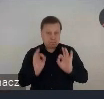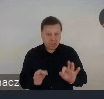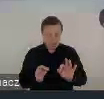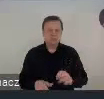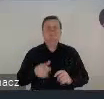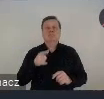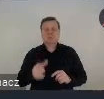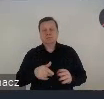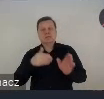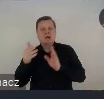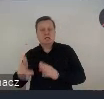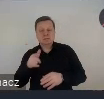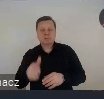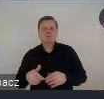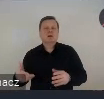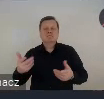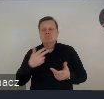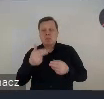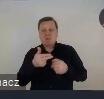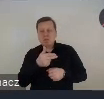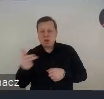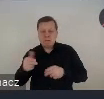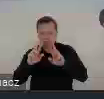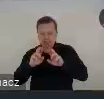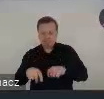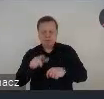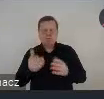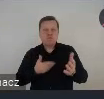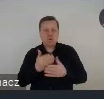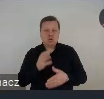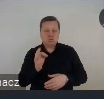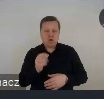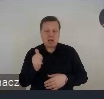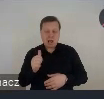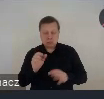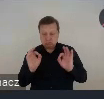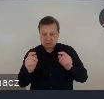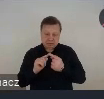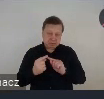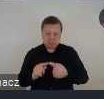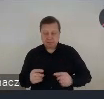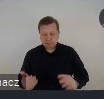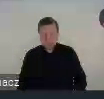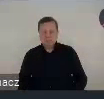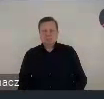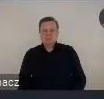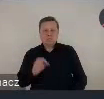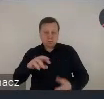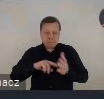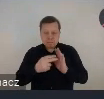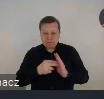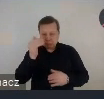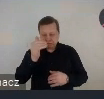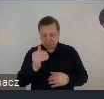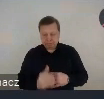wnioski są oceniane merytorycznie, czyli po prostu badana jest jakość wniosku, czy to, co zostało zaplanowane,